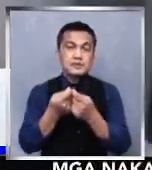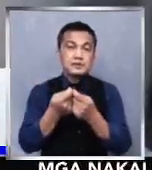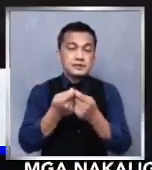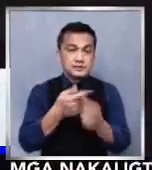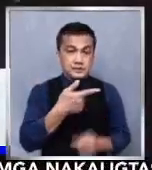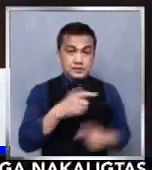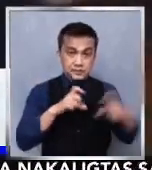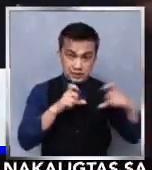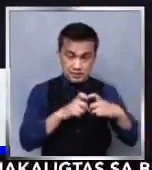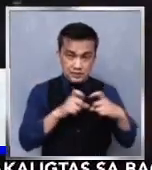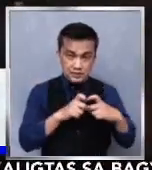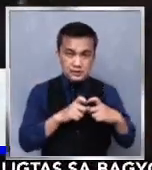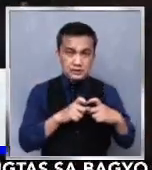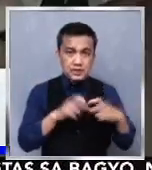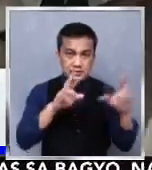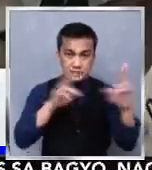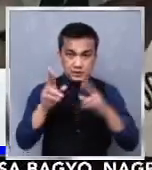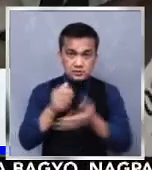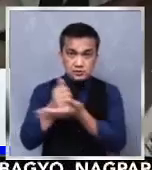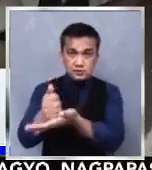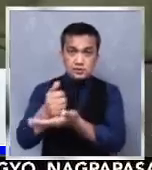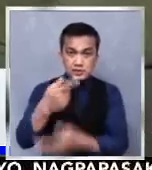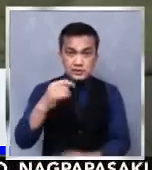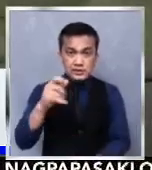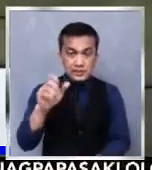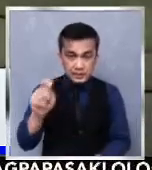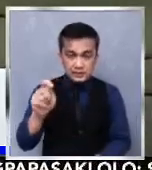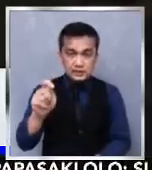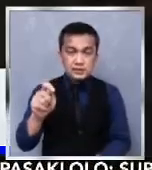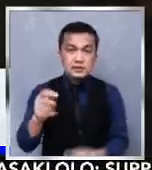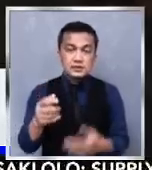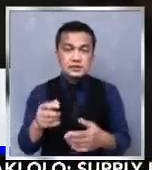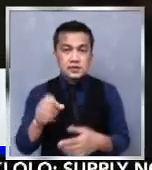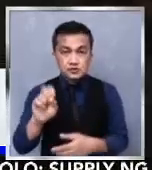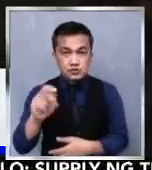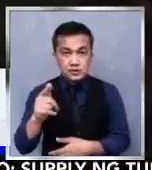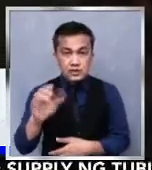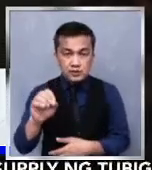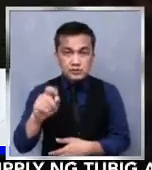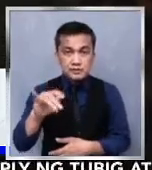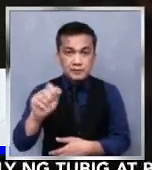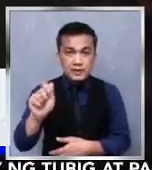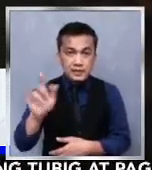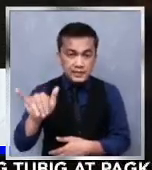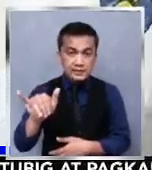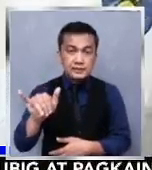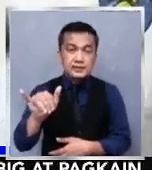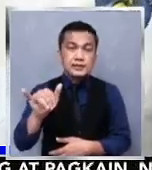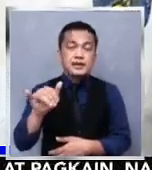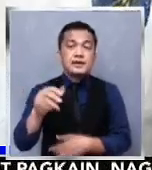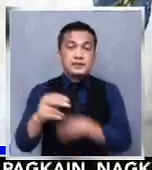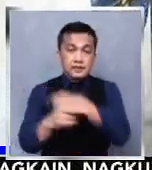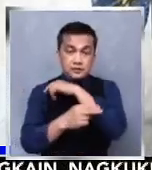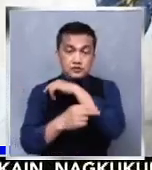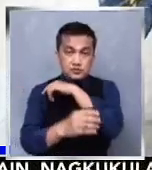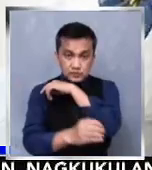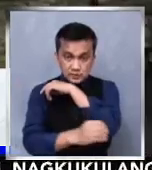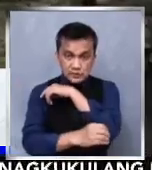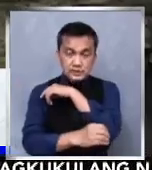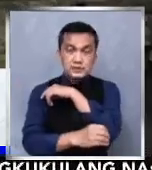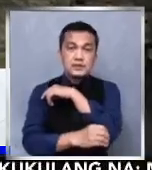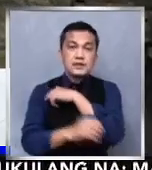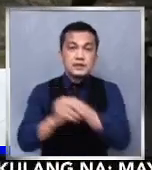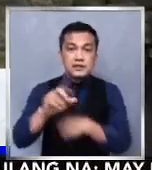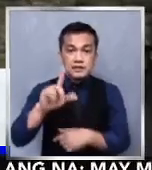tayong tumulong sa Dinagat Islands sa Surigao, Sipalay, Negros Occidental, Limasawa Island sa Leyte